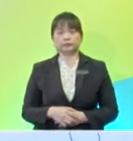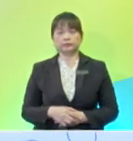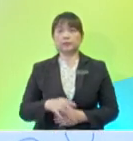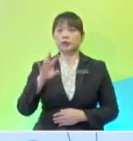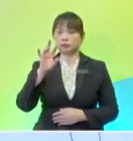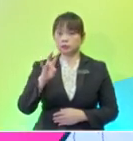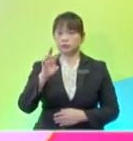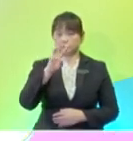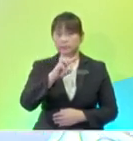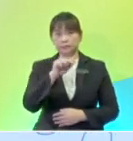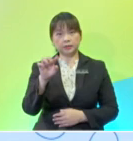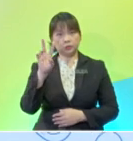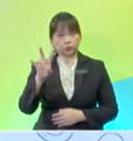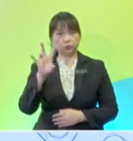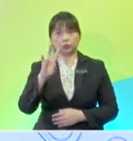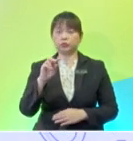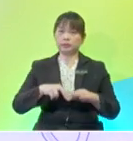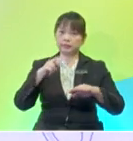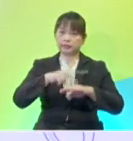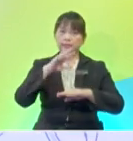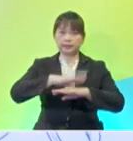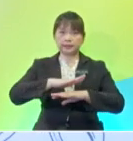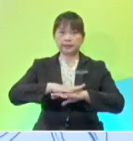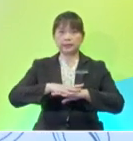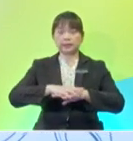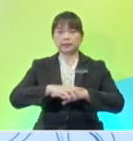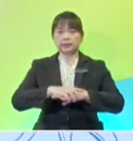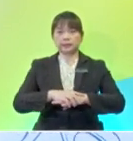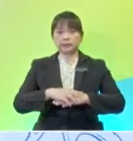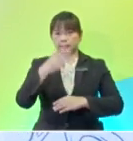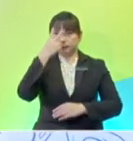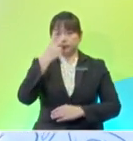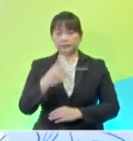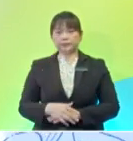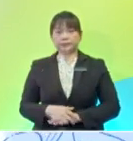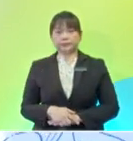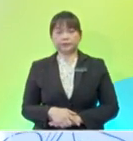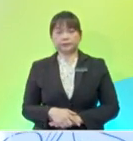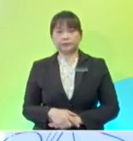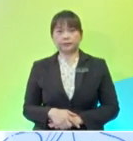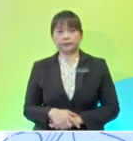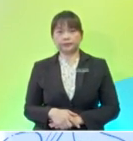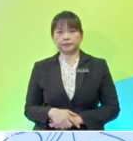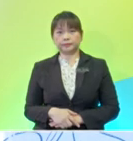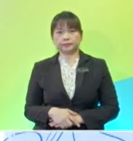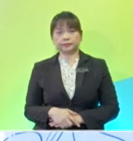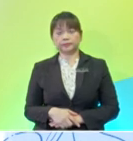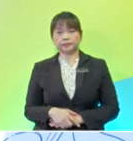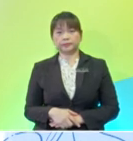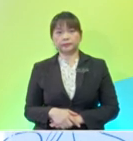atas oke bila 7 naik atas sikit ini bagian kakinya Oke 7 naik atas